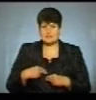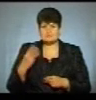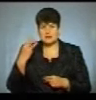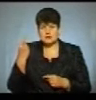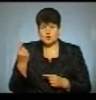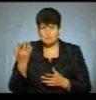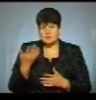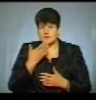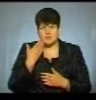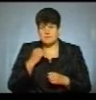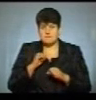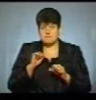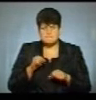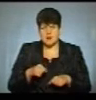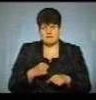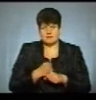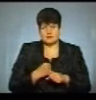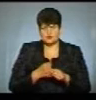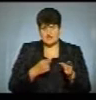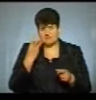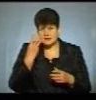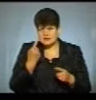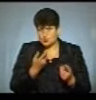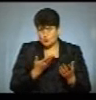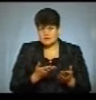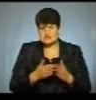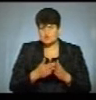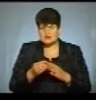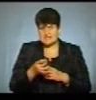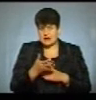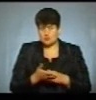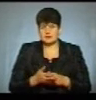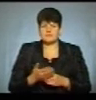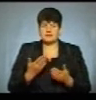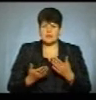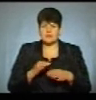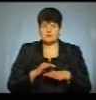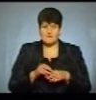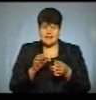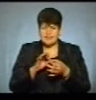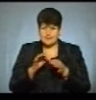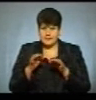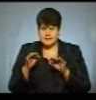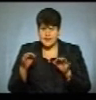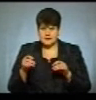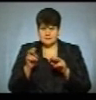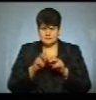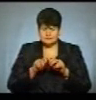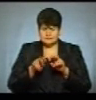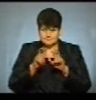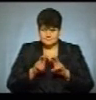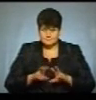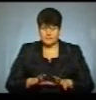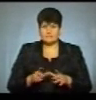мали там, скажімо, право працювати і в Хмельницькій області, хоча сусідні райони. От, але провели детально аналіз, обстеження.